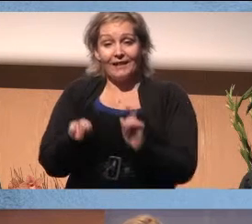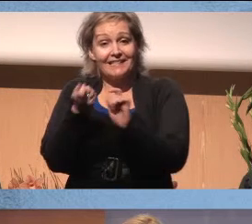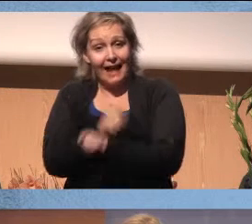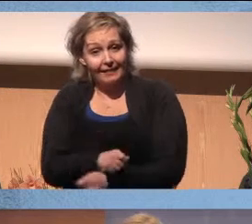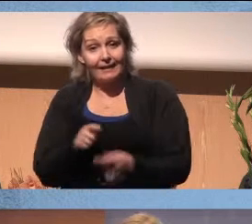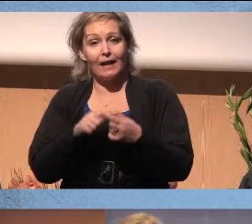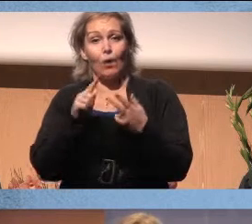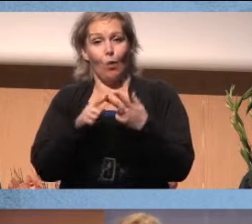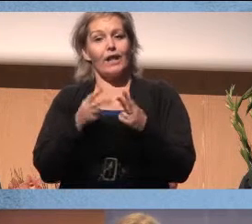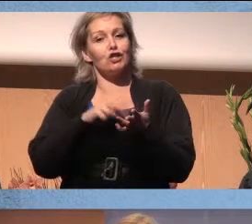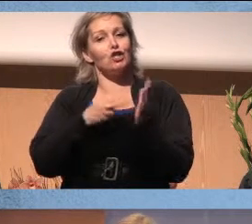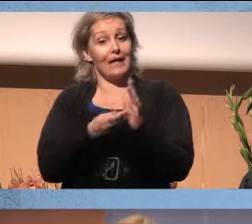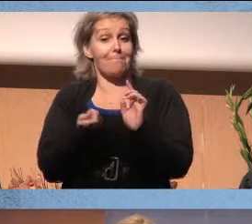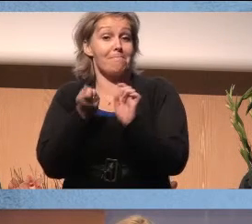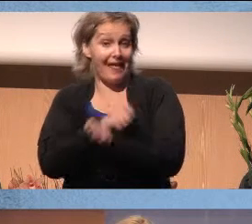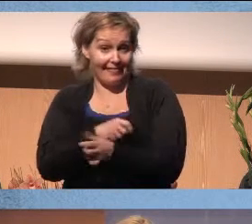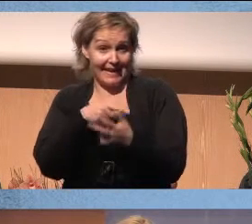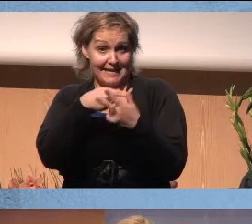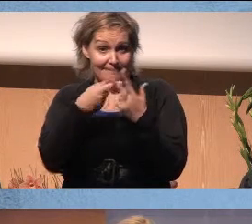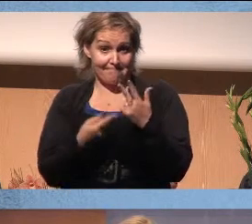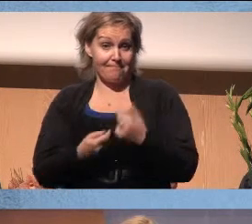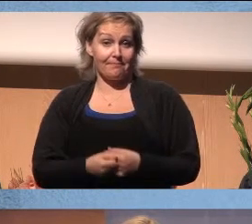holdningsendring, og det en systemendring.